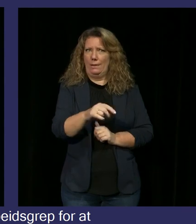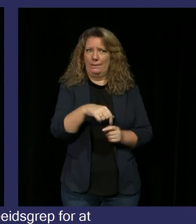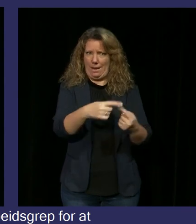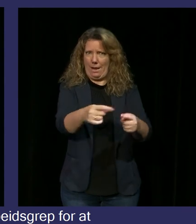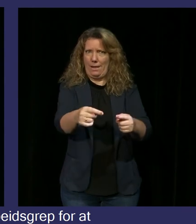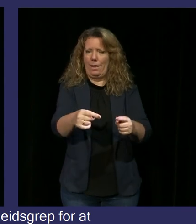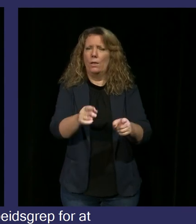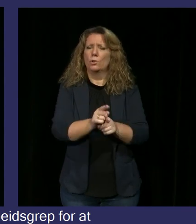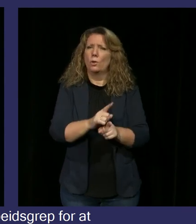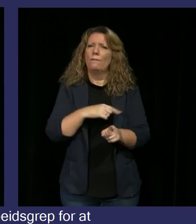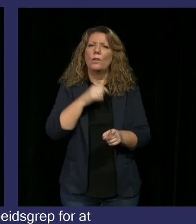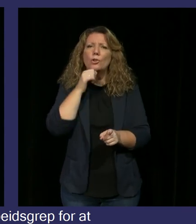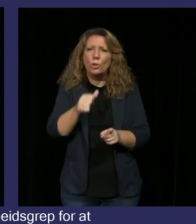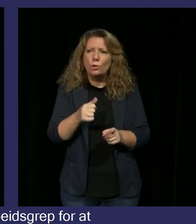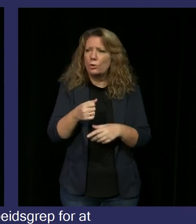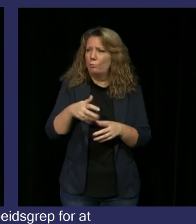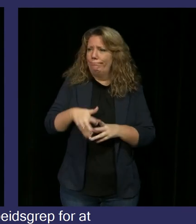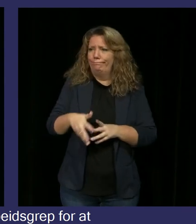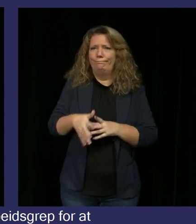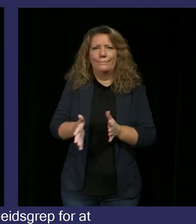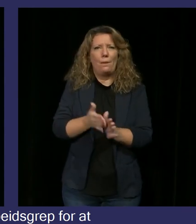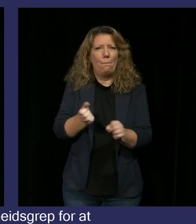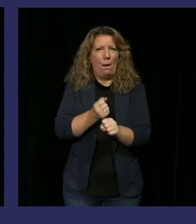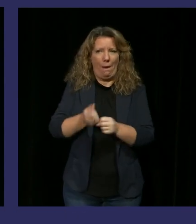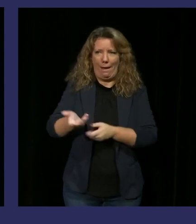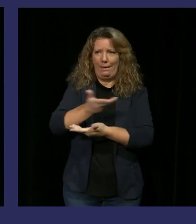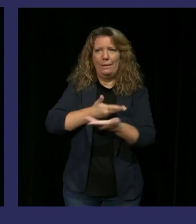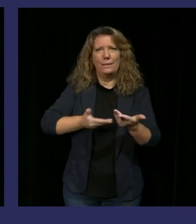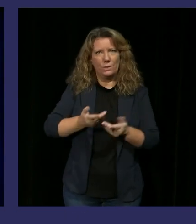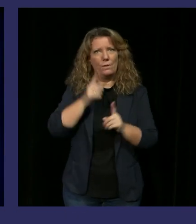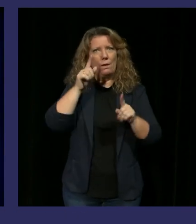sånne samarbeidsgrep for at vi skal få dette til. Mm.